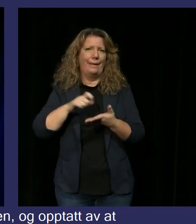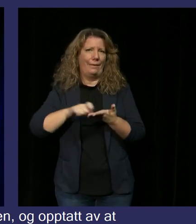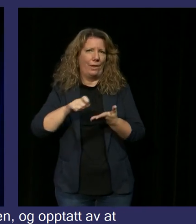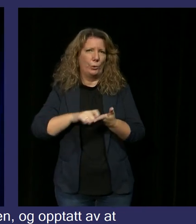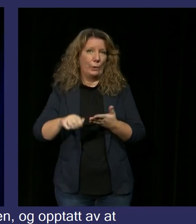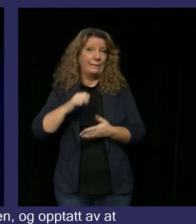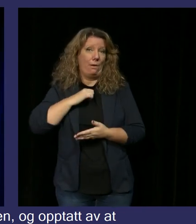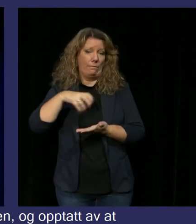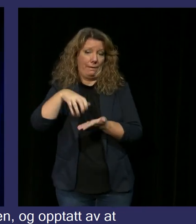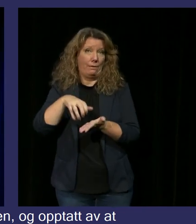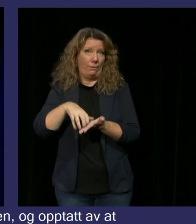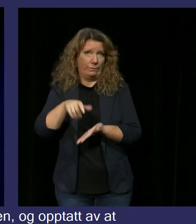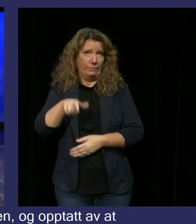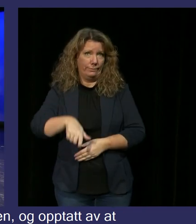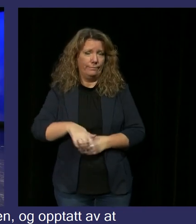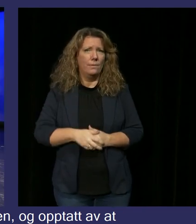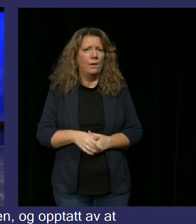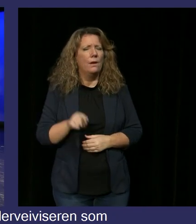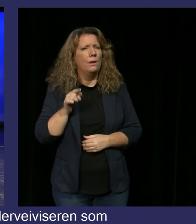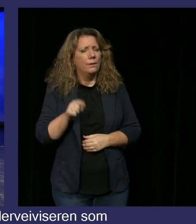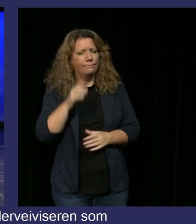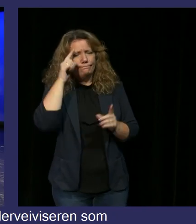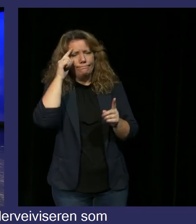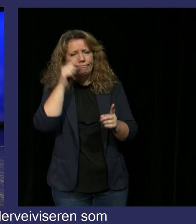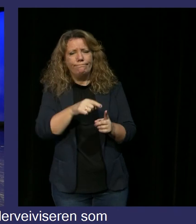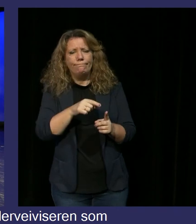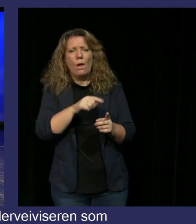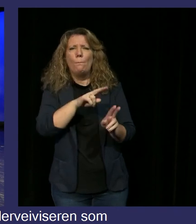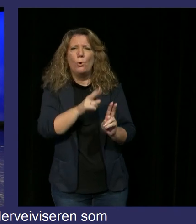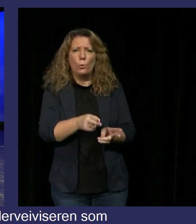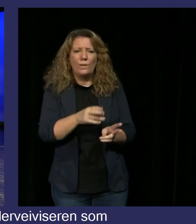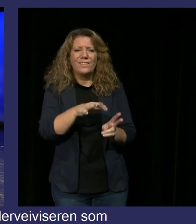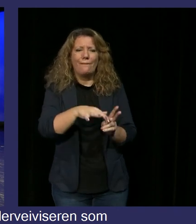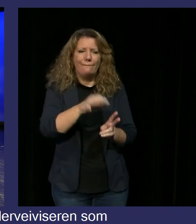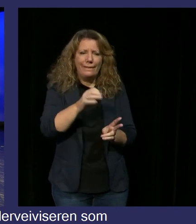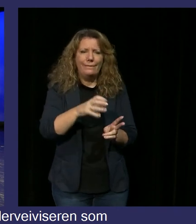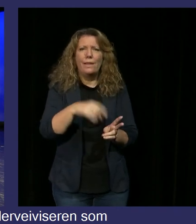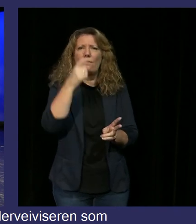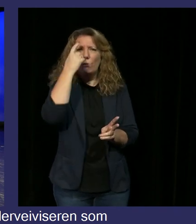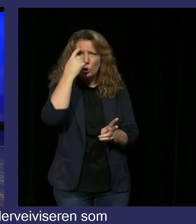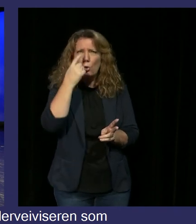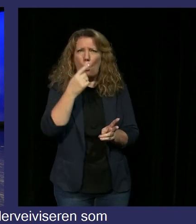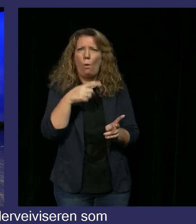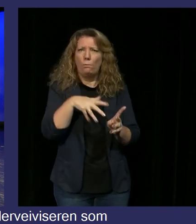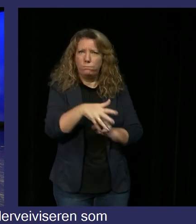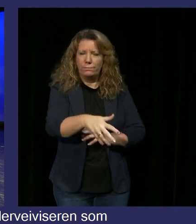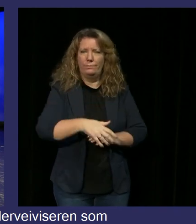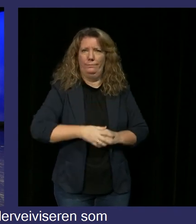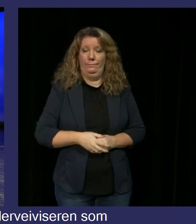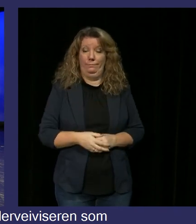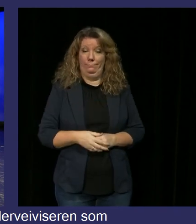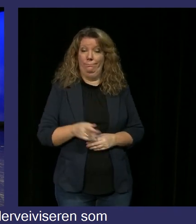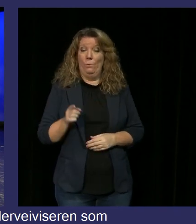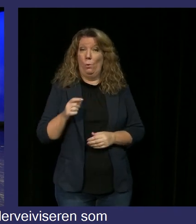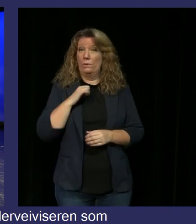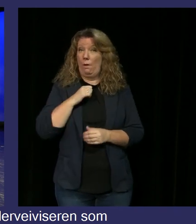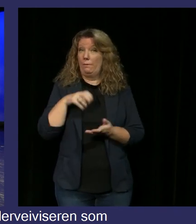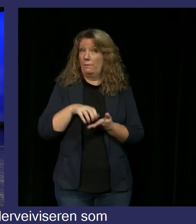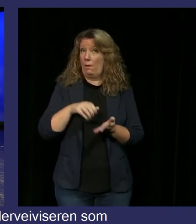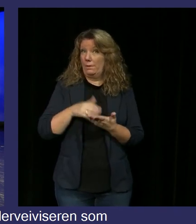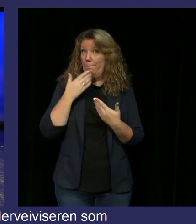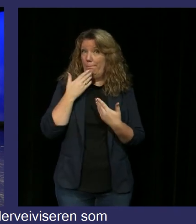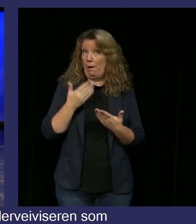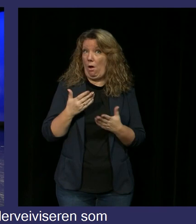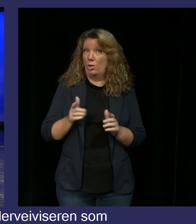brukerne skal finne, forstå og få til. Skatteetaten har hatt suksess med pendlerveiviseren, som nettopp skal gjøre det